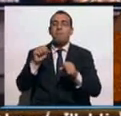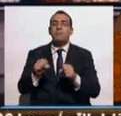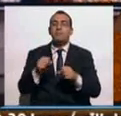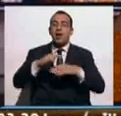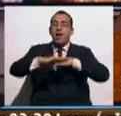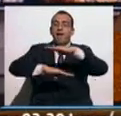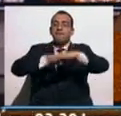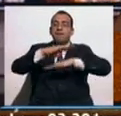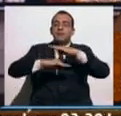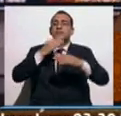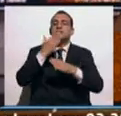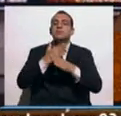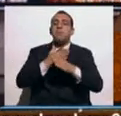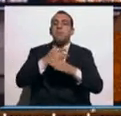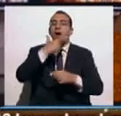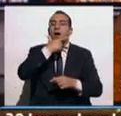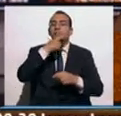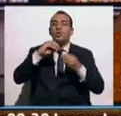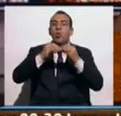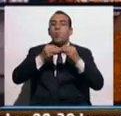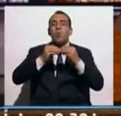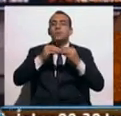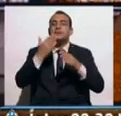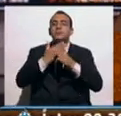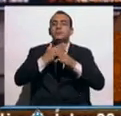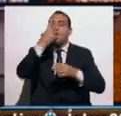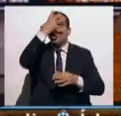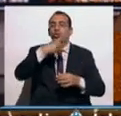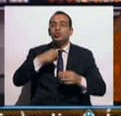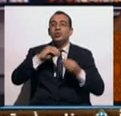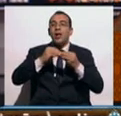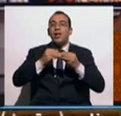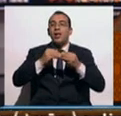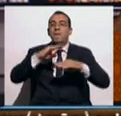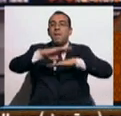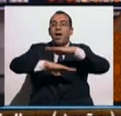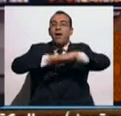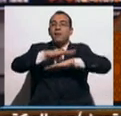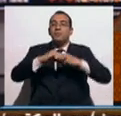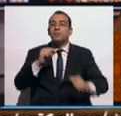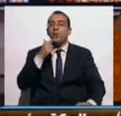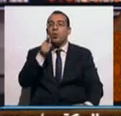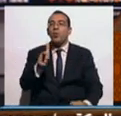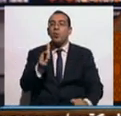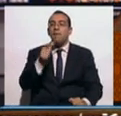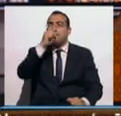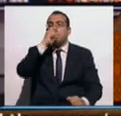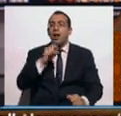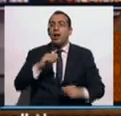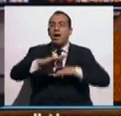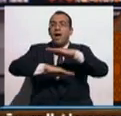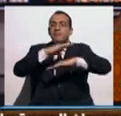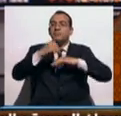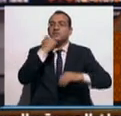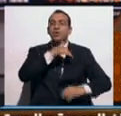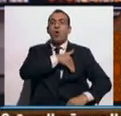الكفن وفلسفة الكفن وشكل الكفن، وإحنا بنشوف المتوفى في كفنه، ويقولوا عندنا كده في بلادنا الكفن ملوش